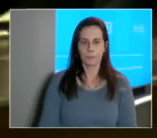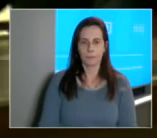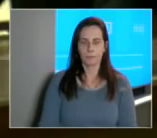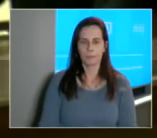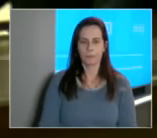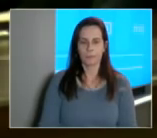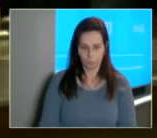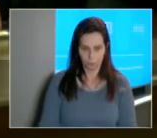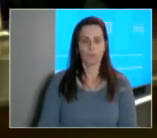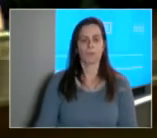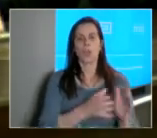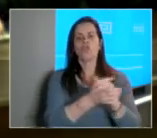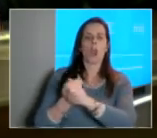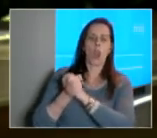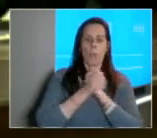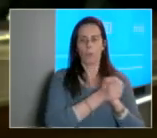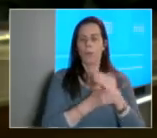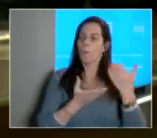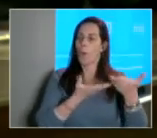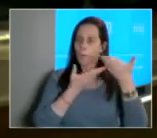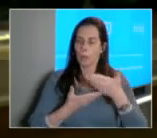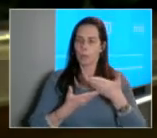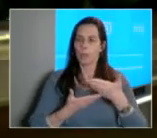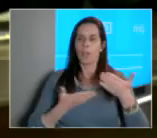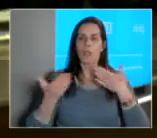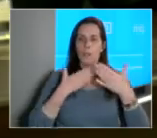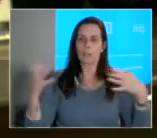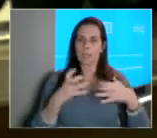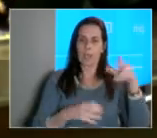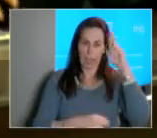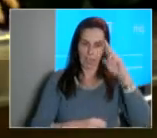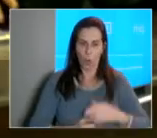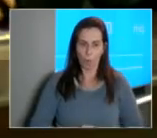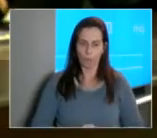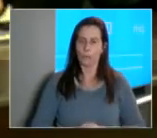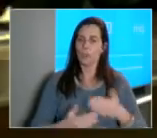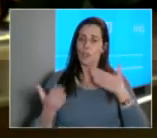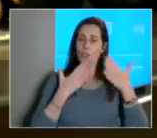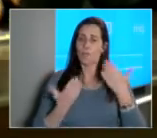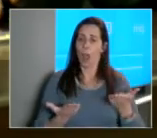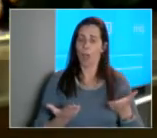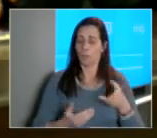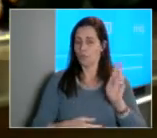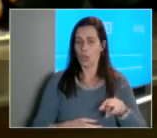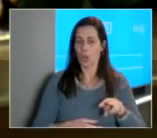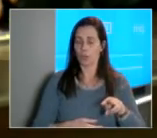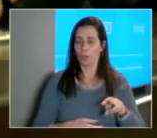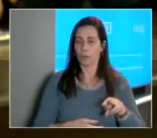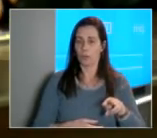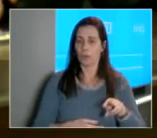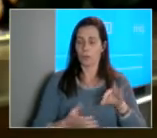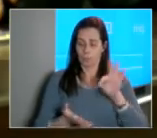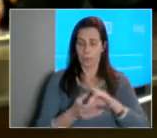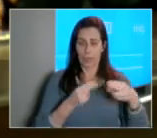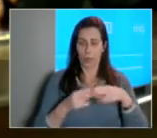כן. שלום לכולם. ברוכים הבאים לישיבת סיעת הליכוד. ישיבה שמתכנסת ממש